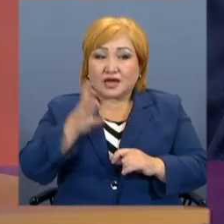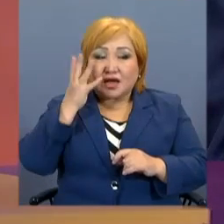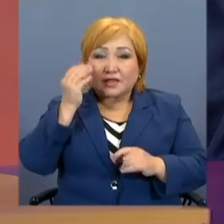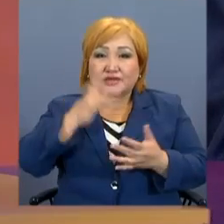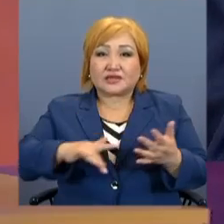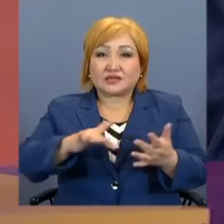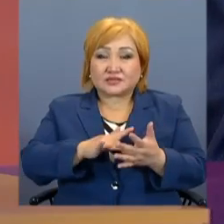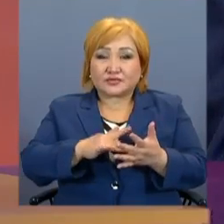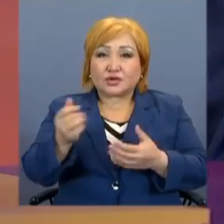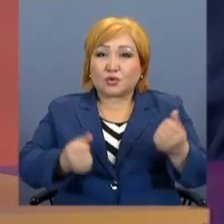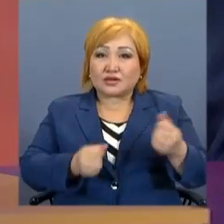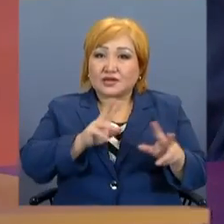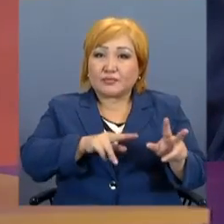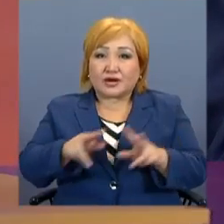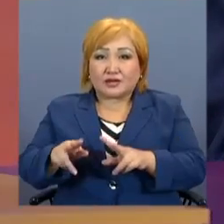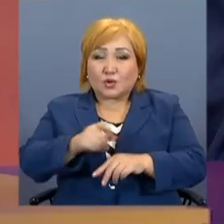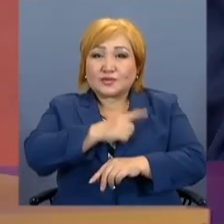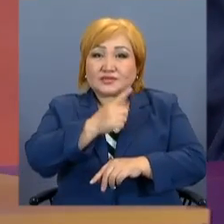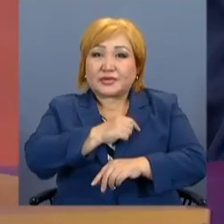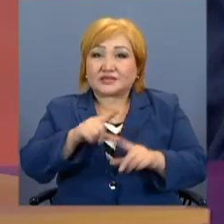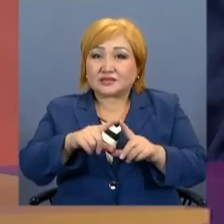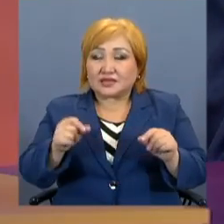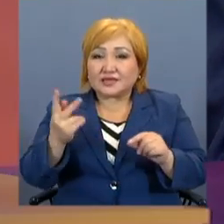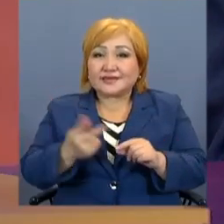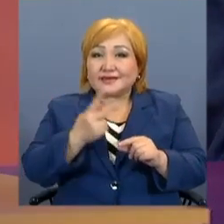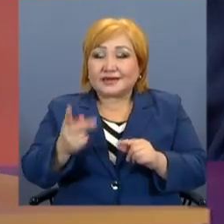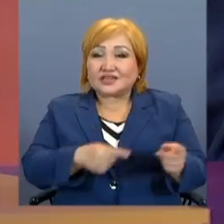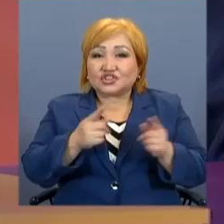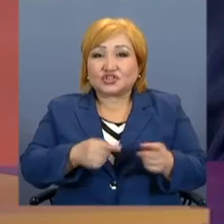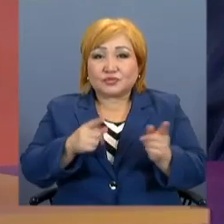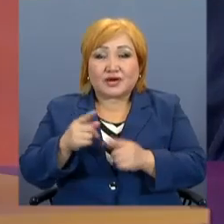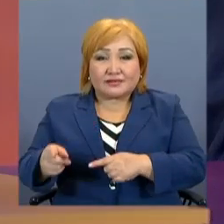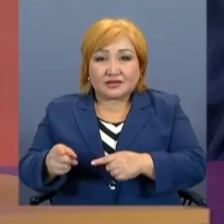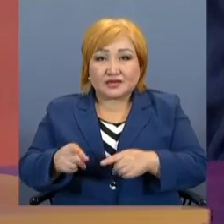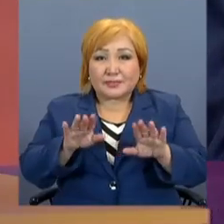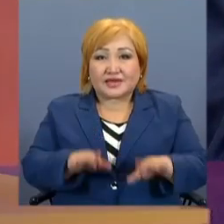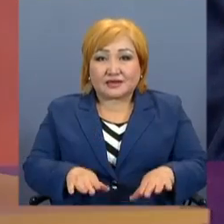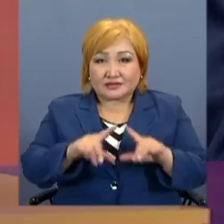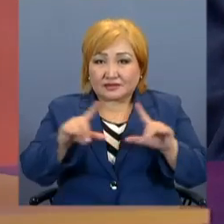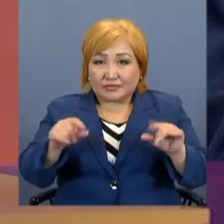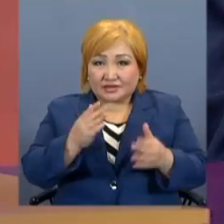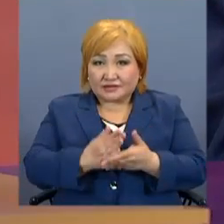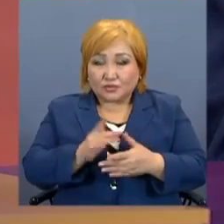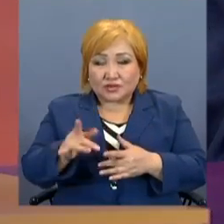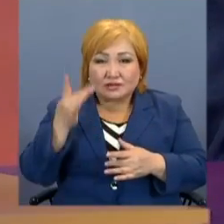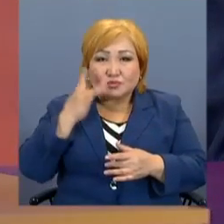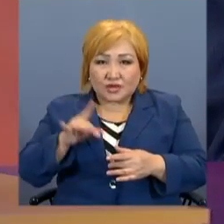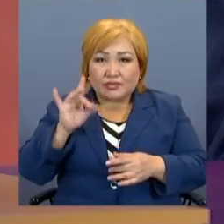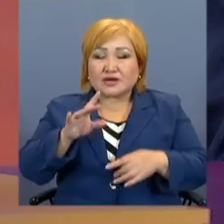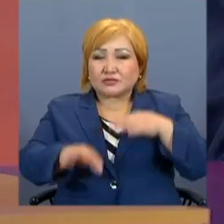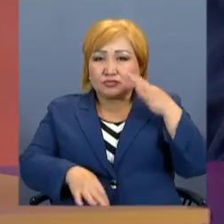бақылау инспекциясында 2 жылжымалы бекет бар. 2 жылжымалы бекет бар. Олар үнемі ұдайы жұмыс атқарып